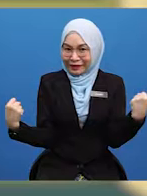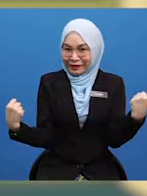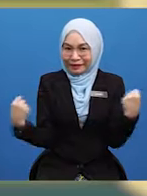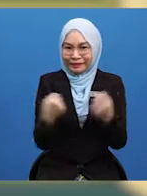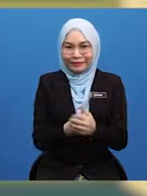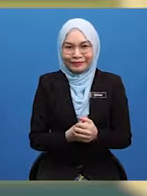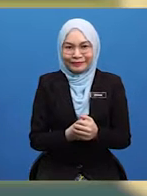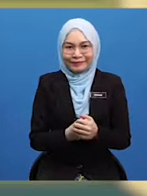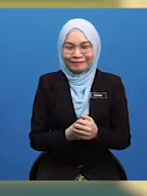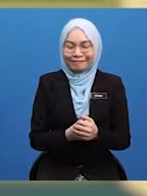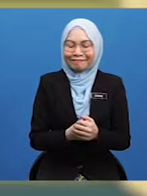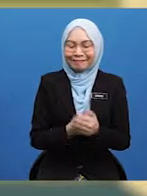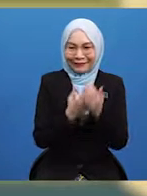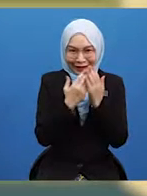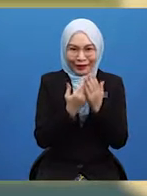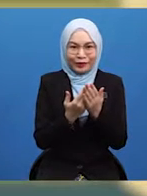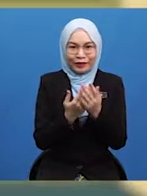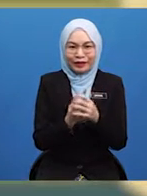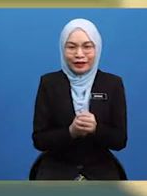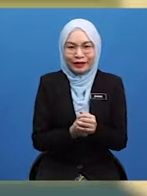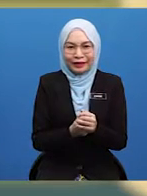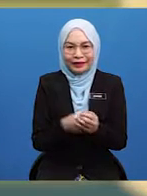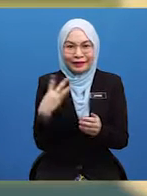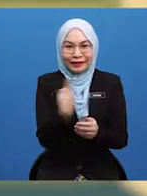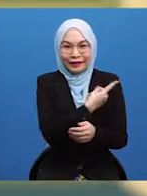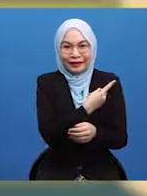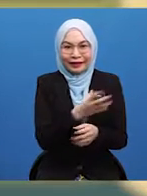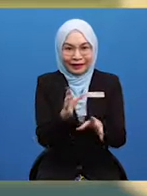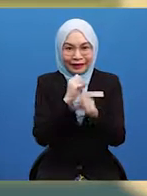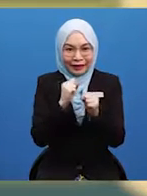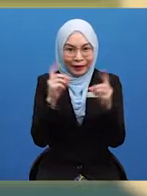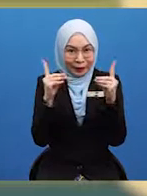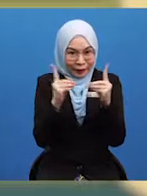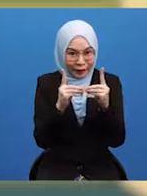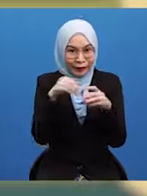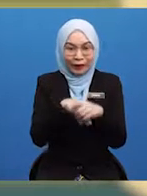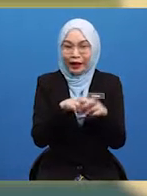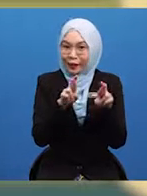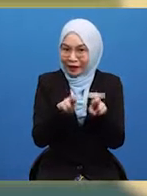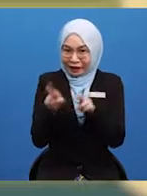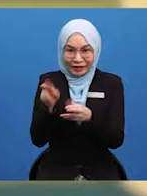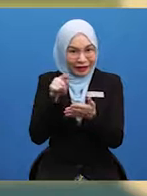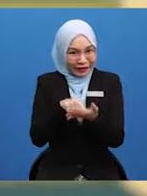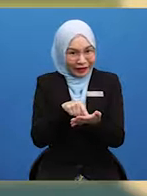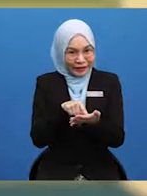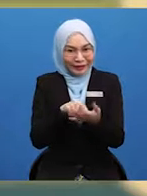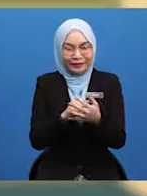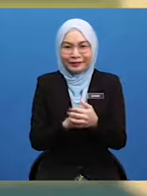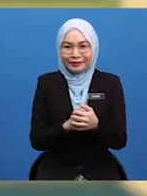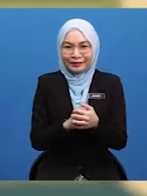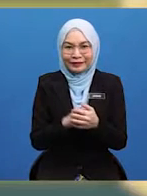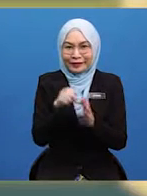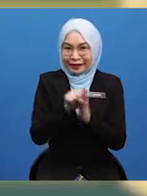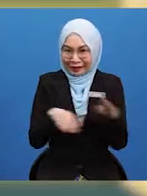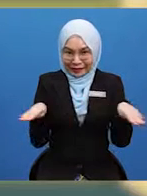sihat. Alhamdulillah, kita dapat bertemu dalam rancangan ini.